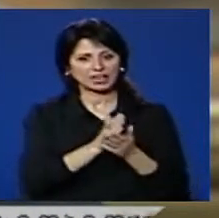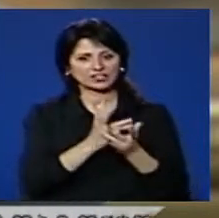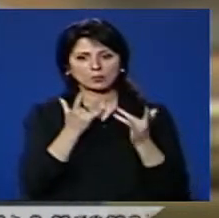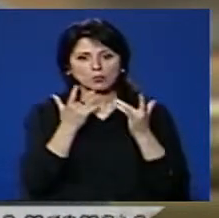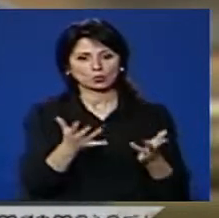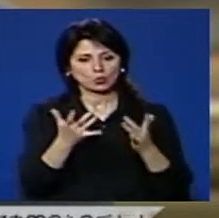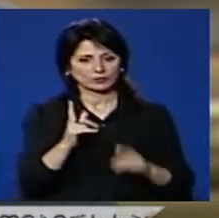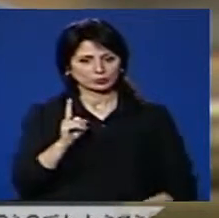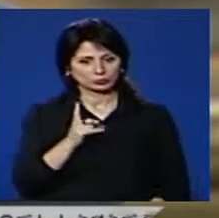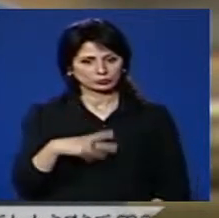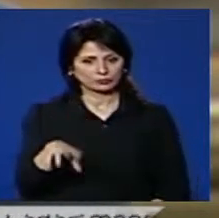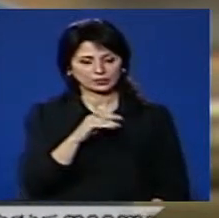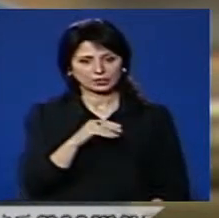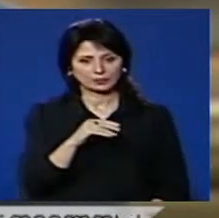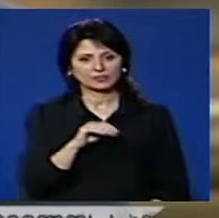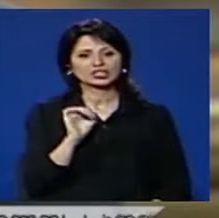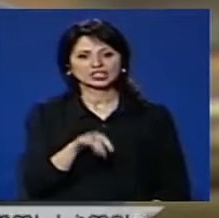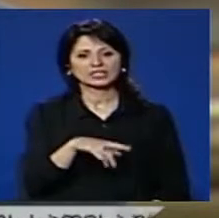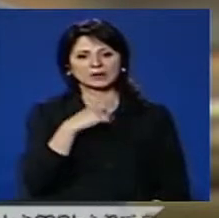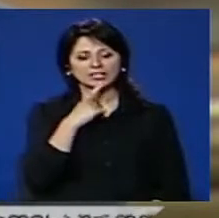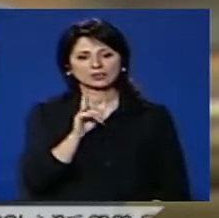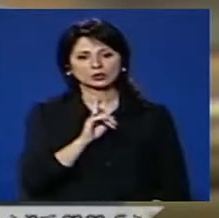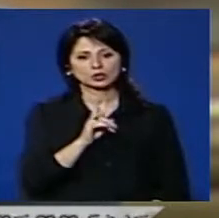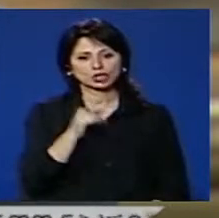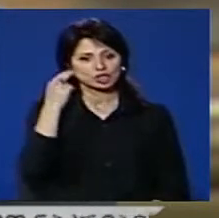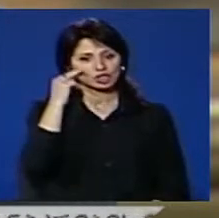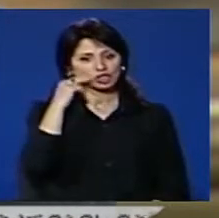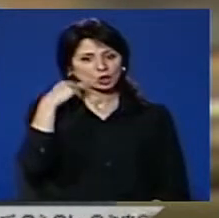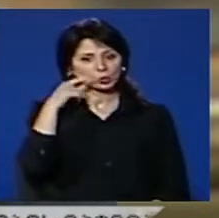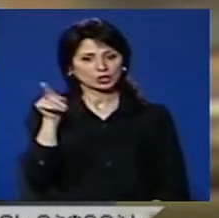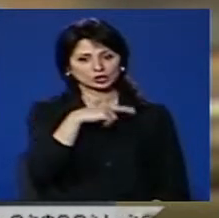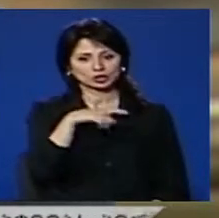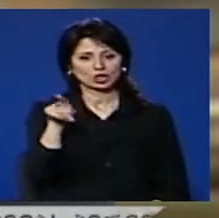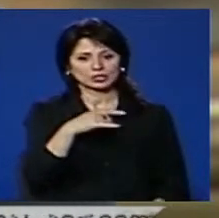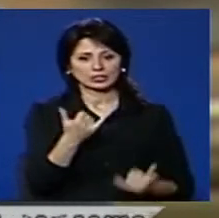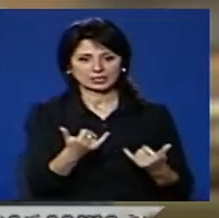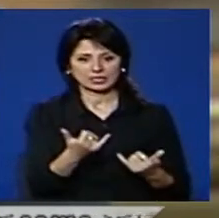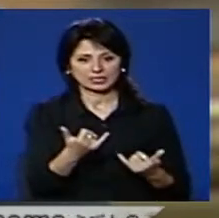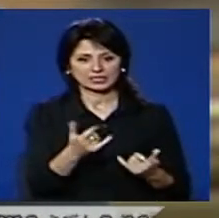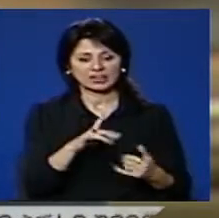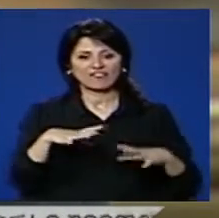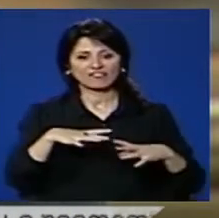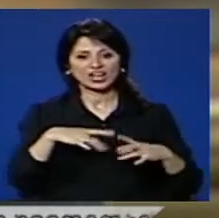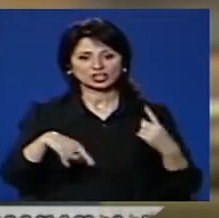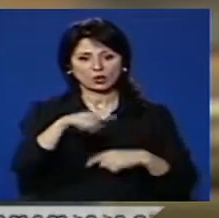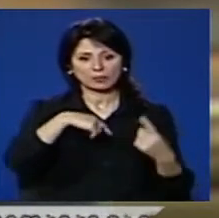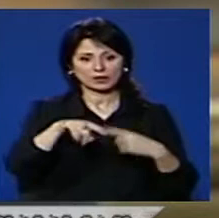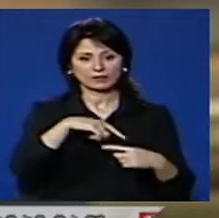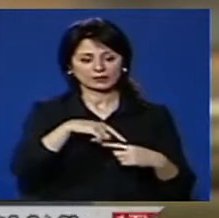მოთხოვნა. უკვე შეიძლება ითქვას, რომ ჩინე თურქეთ შორის დღეს რა ვაჭრობის რეჟიმიც